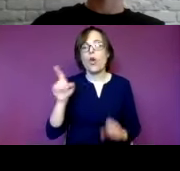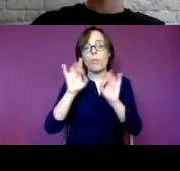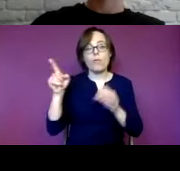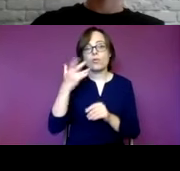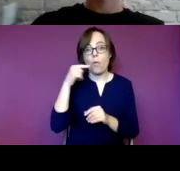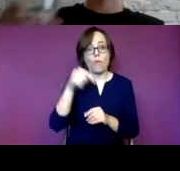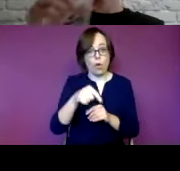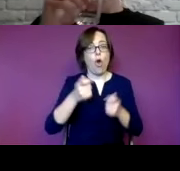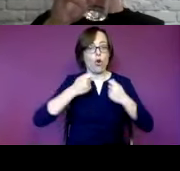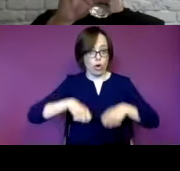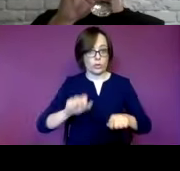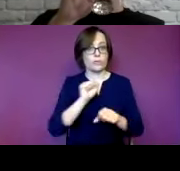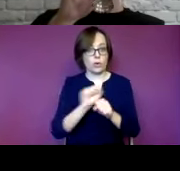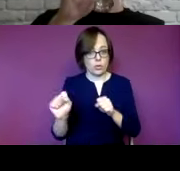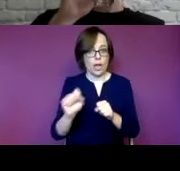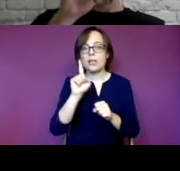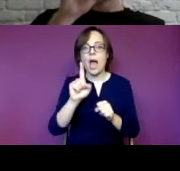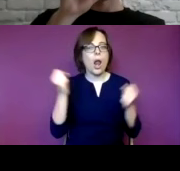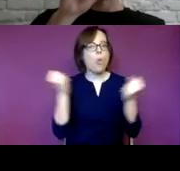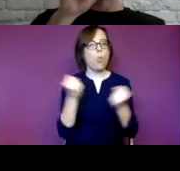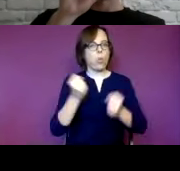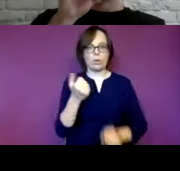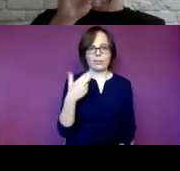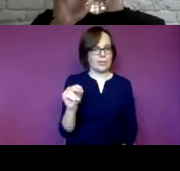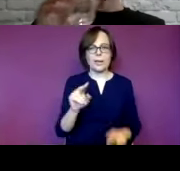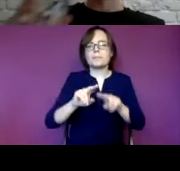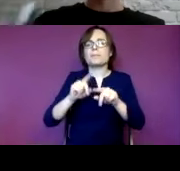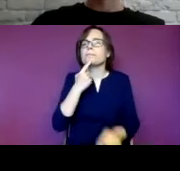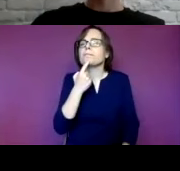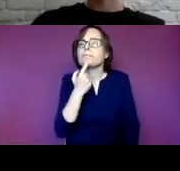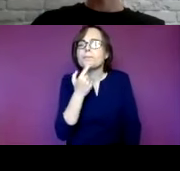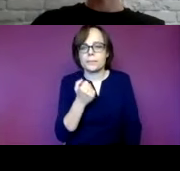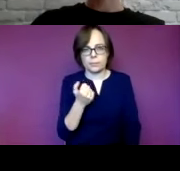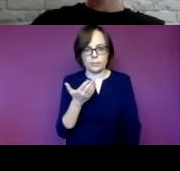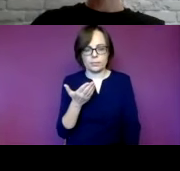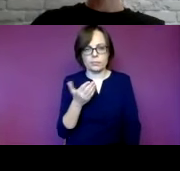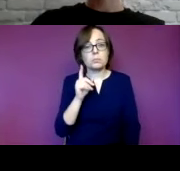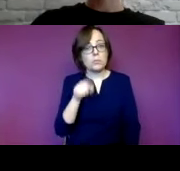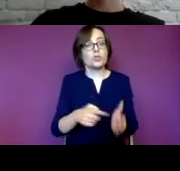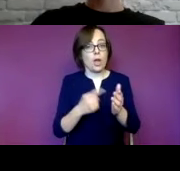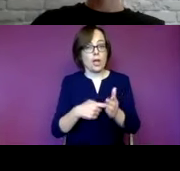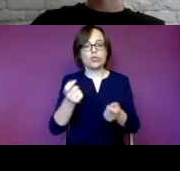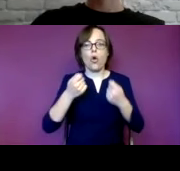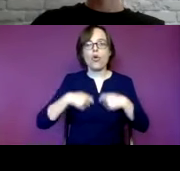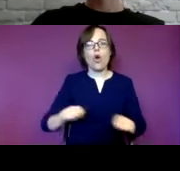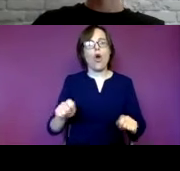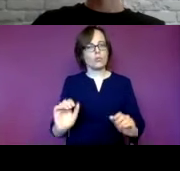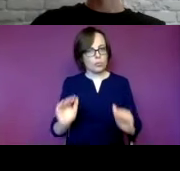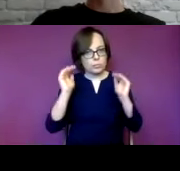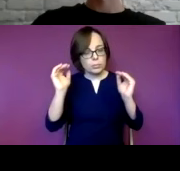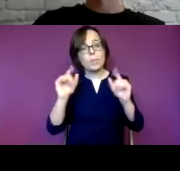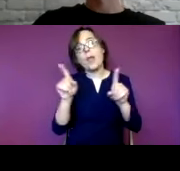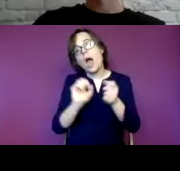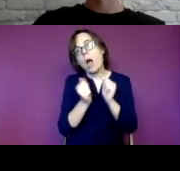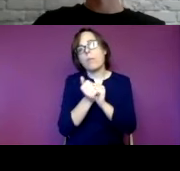bardzo resztkowej wersji. Często to jest takie właśnie jakościowe rolnictwo, czy ogrodnictwo na przykład, produkcja,